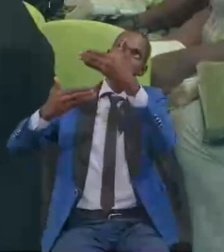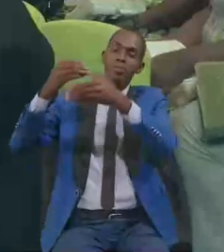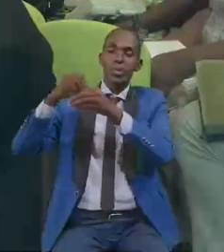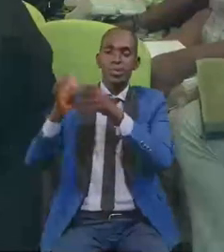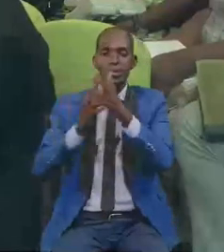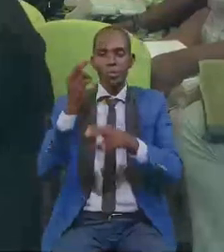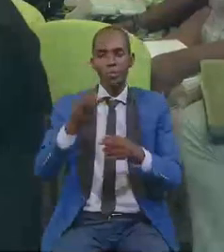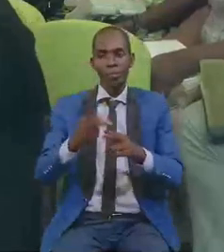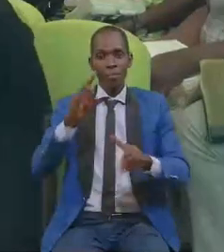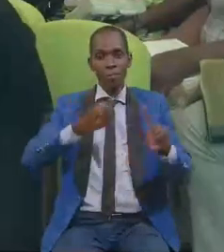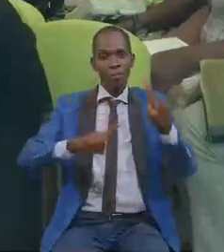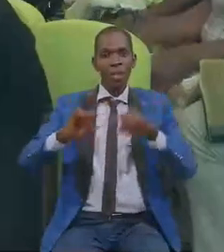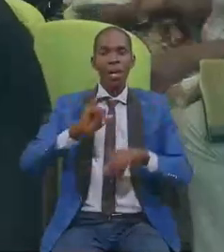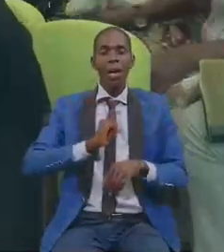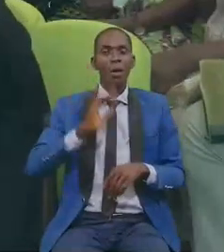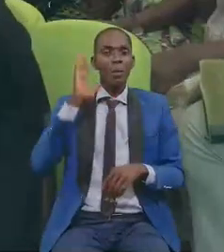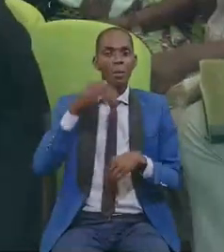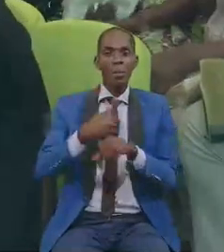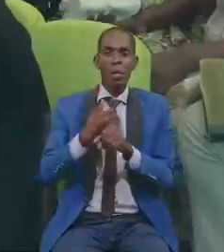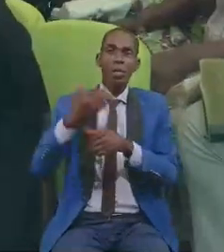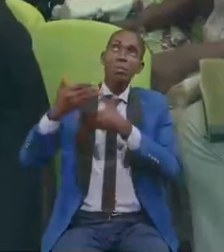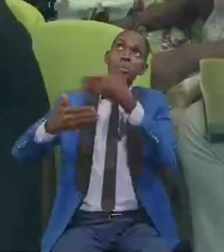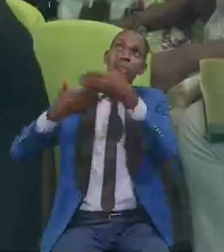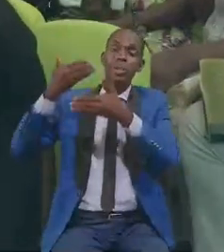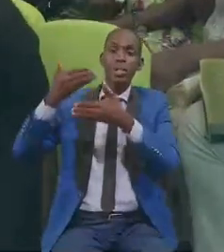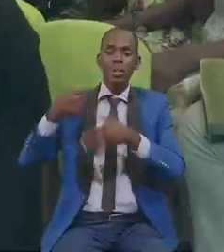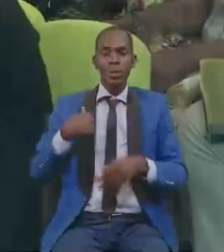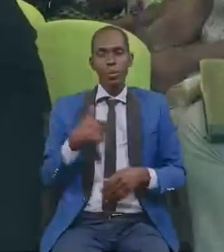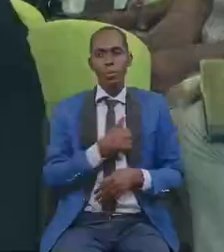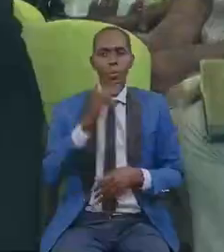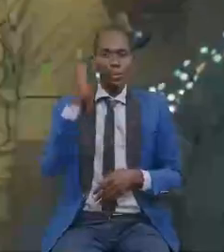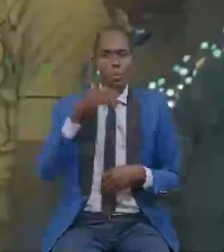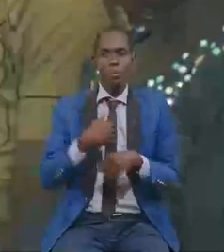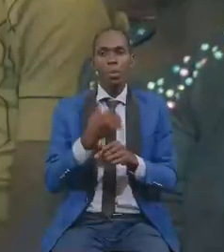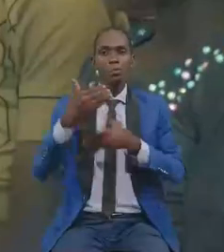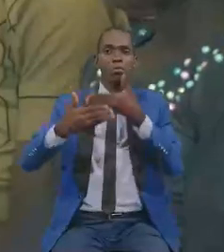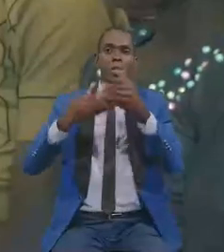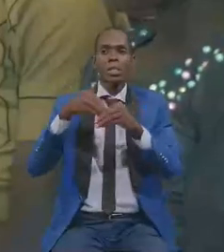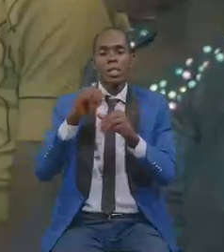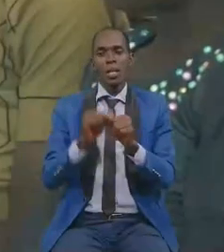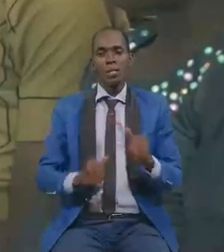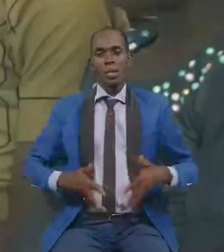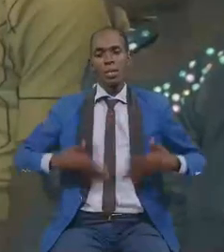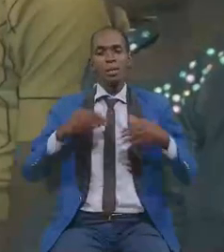du progrès. Nous allons faire du progrès dans chaque vie au nom de Jésus.